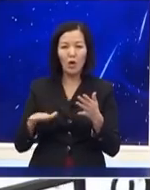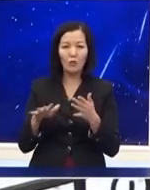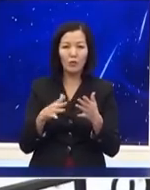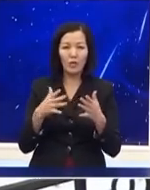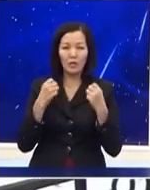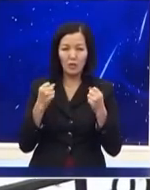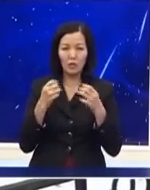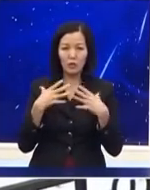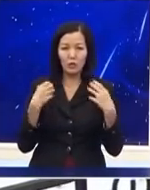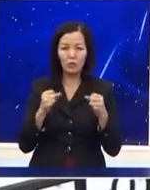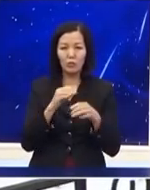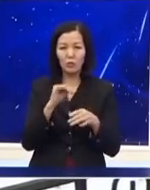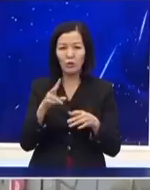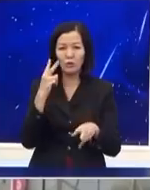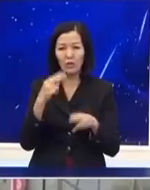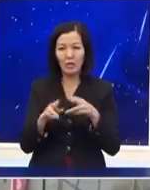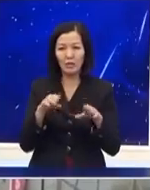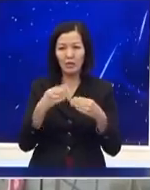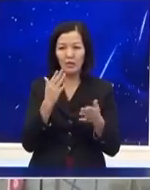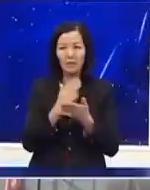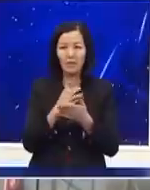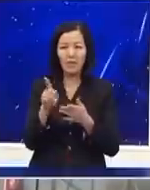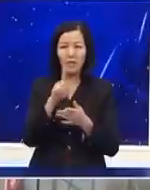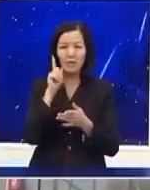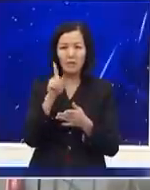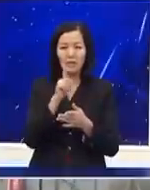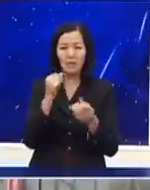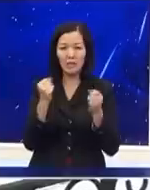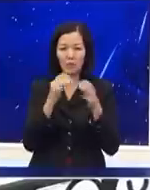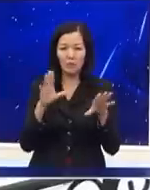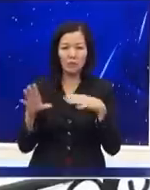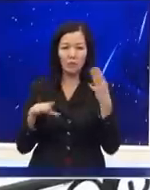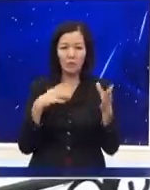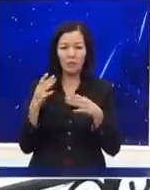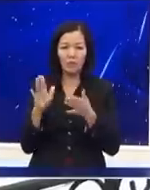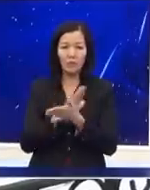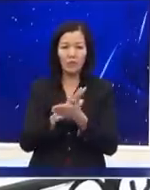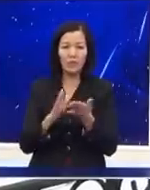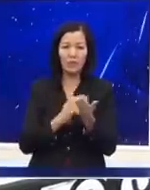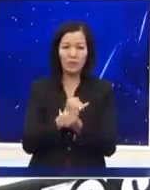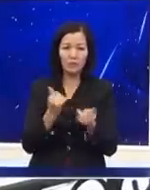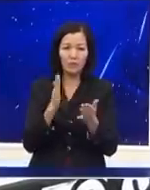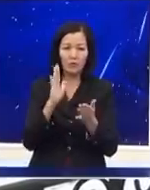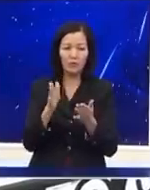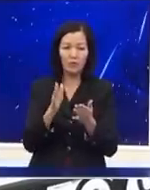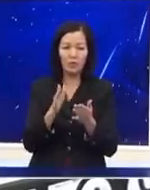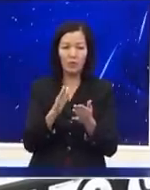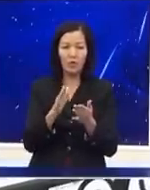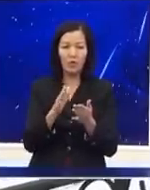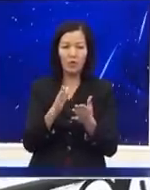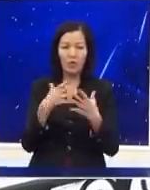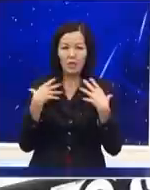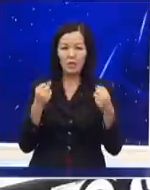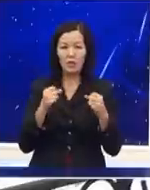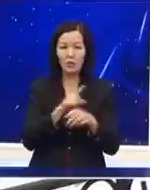кешені 1990 айында беріледі деп жоспарланып отыр. Біздің жасөспірім ұлдар мен қыздарға спортпен тегін түрде шұғылданып, өзінің